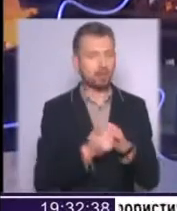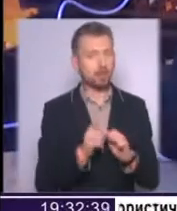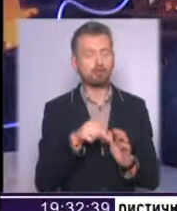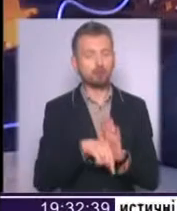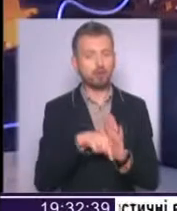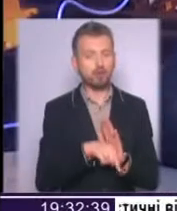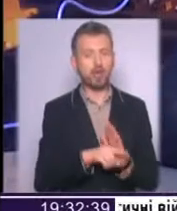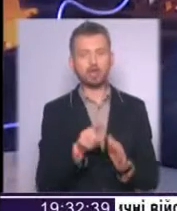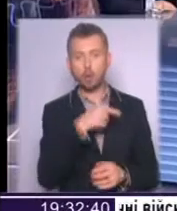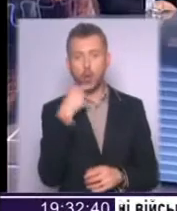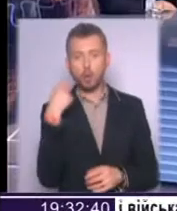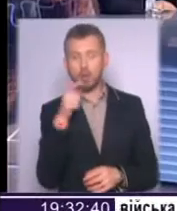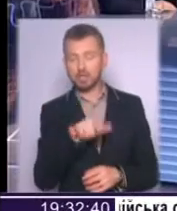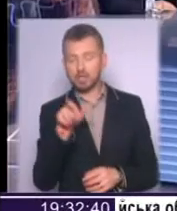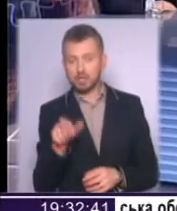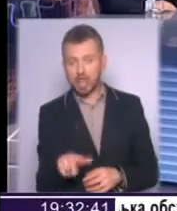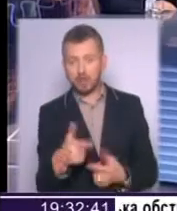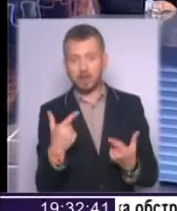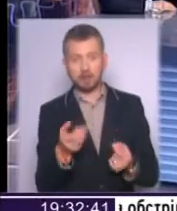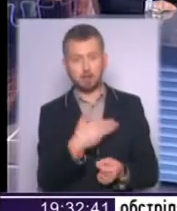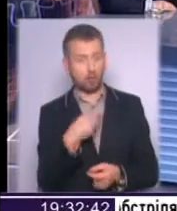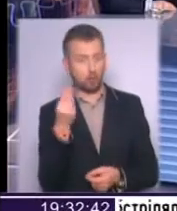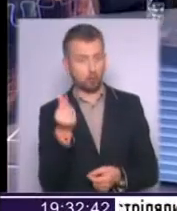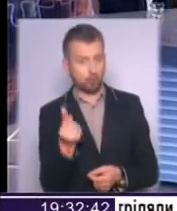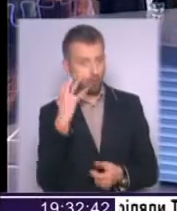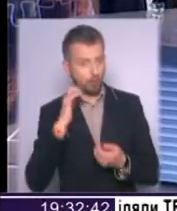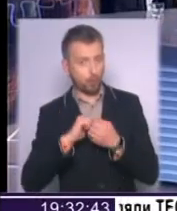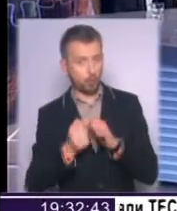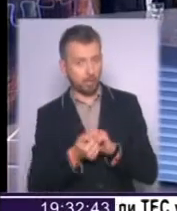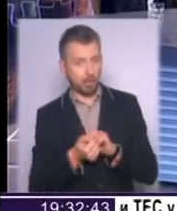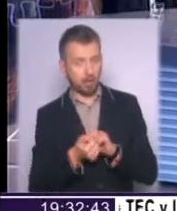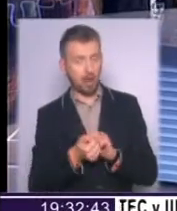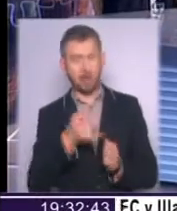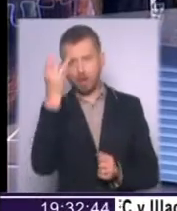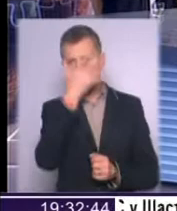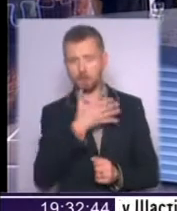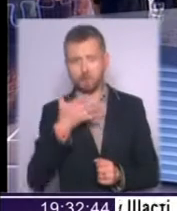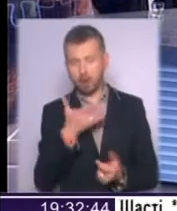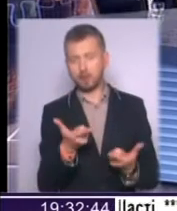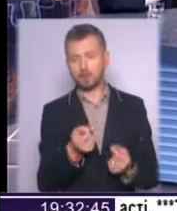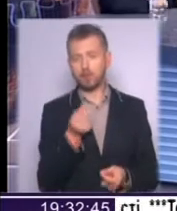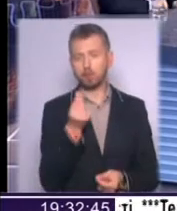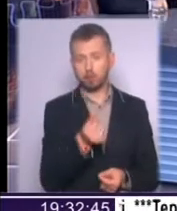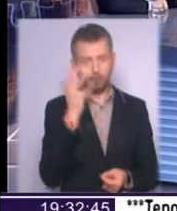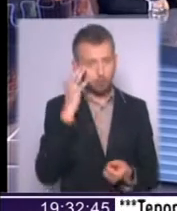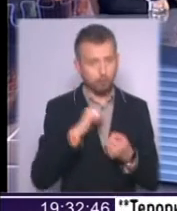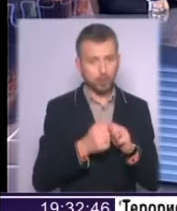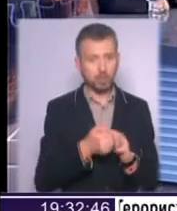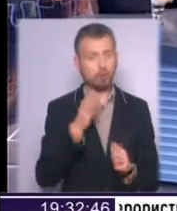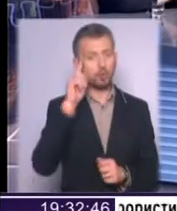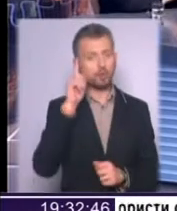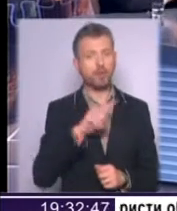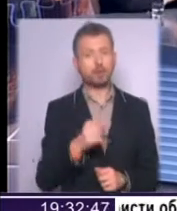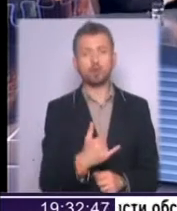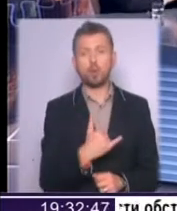означатиме? Що росіяни, де ми там купуємо вугілля, африканці, де ми купуємо вугілля, будуть знати, що у